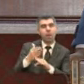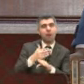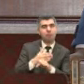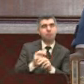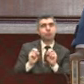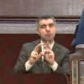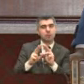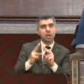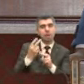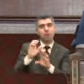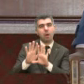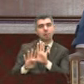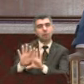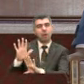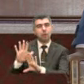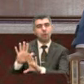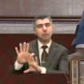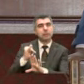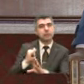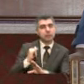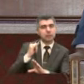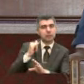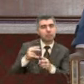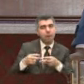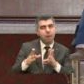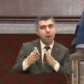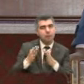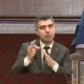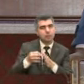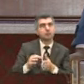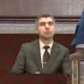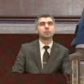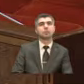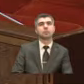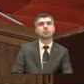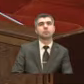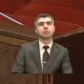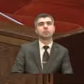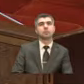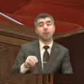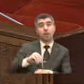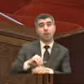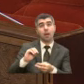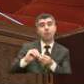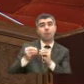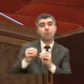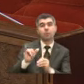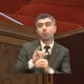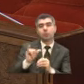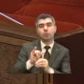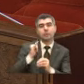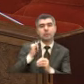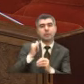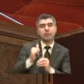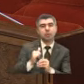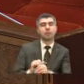من 2015 بدا الاثر ديالو على العمال. المشكل اللي كاين السيد الوزير هو دائما كيبقى